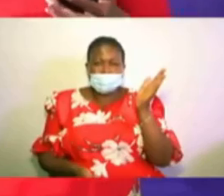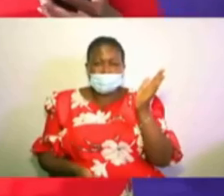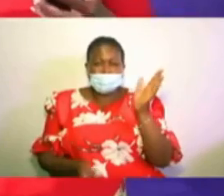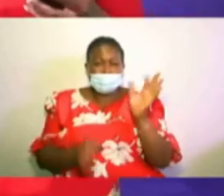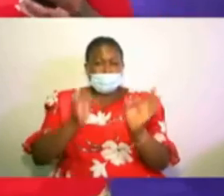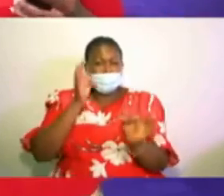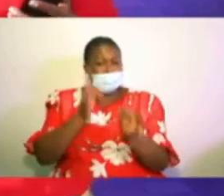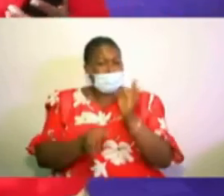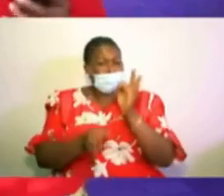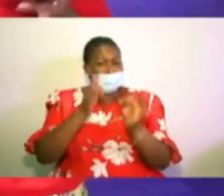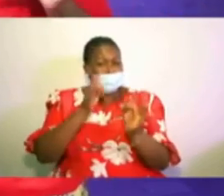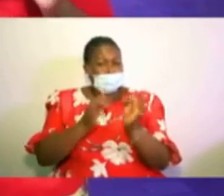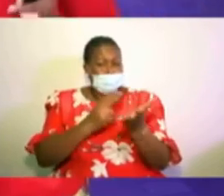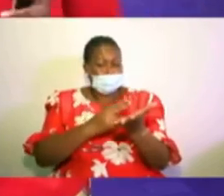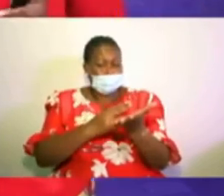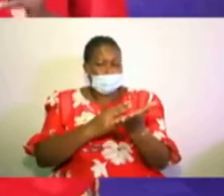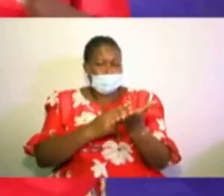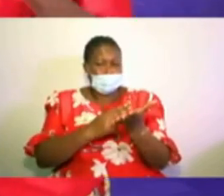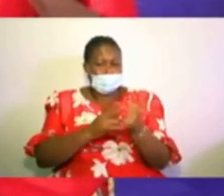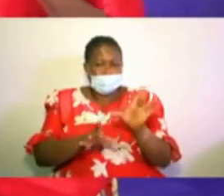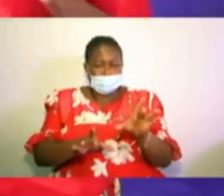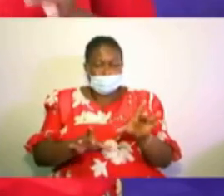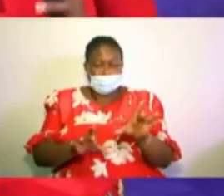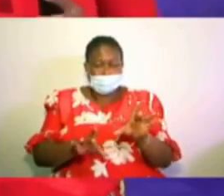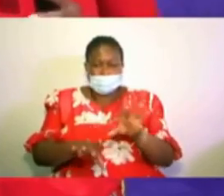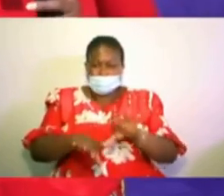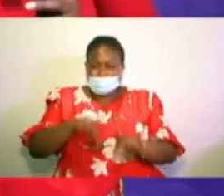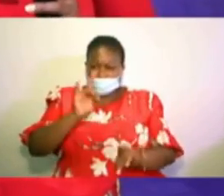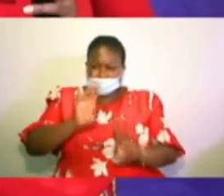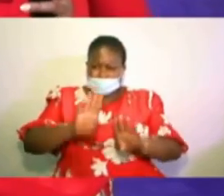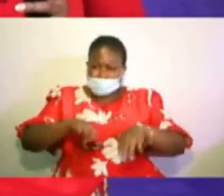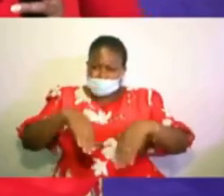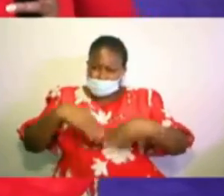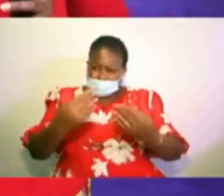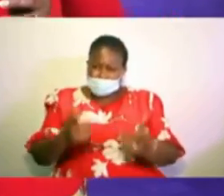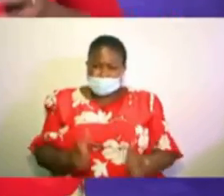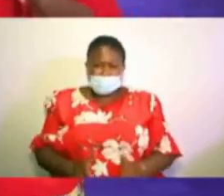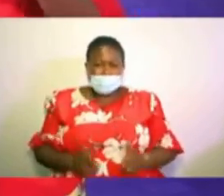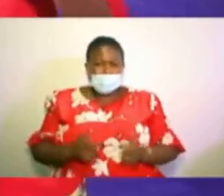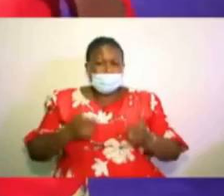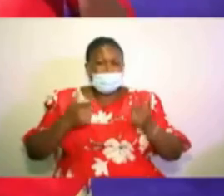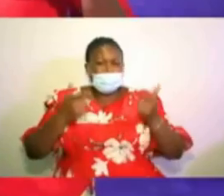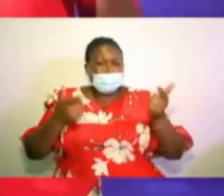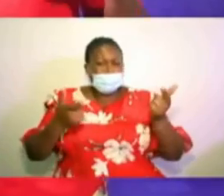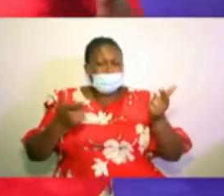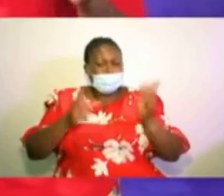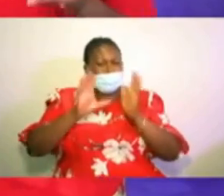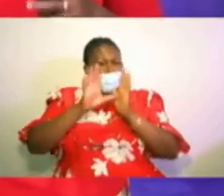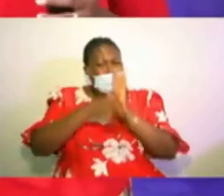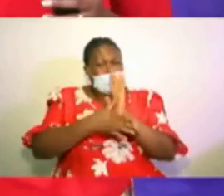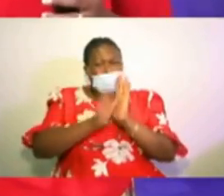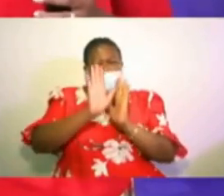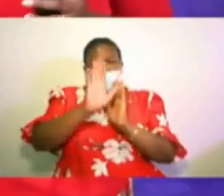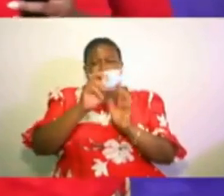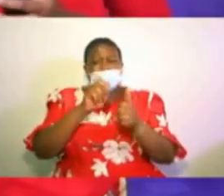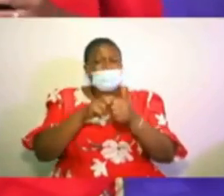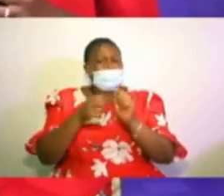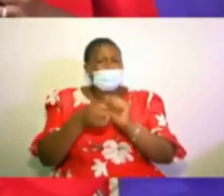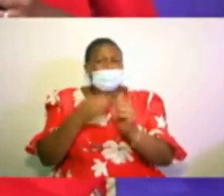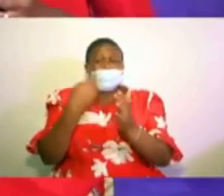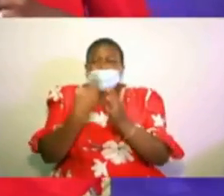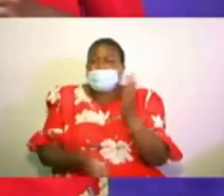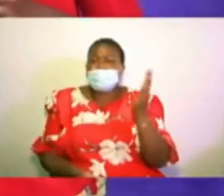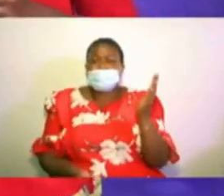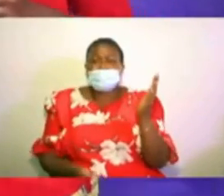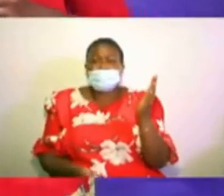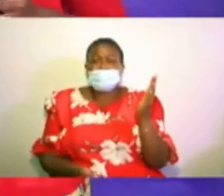spirit gives life. Si l'esprit vivifie. Then what is our problem? Quel est donc notre problème? If there is